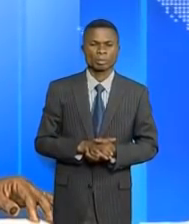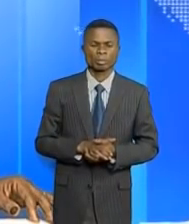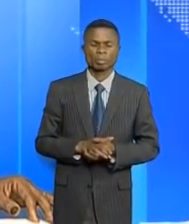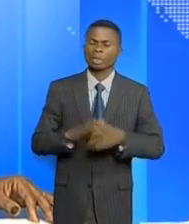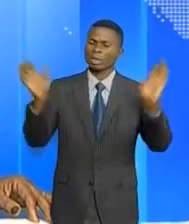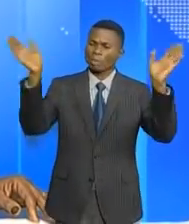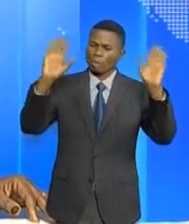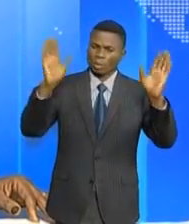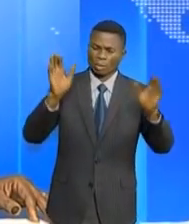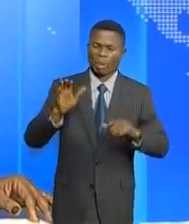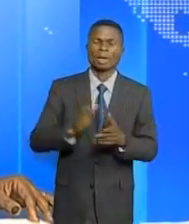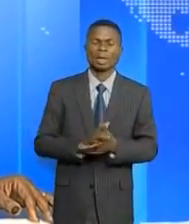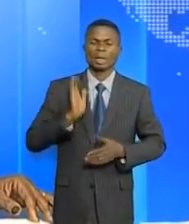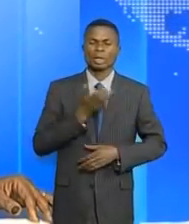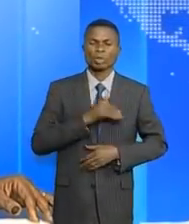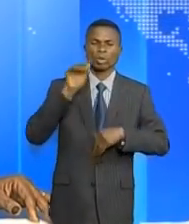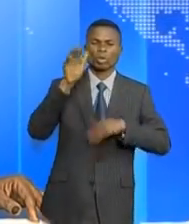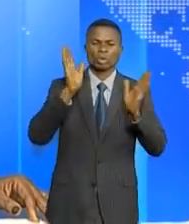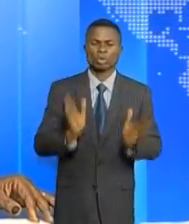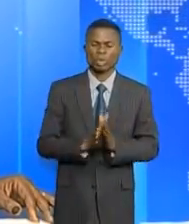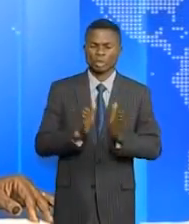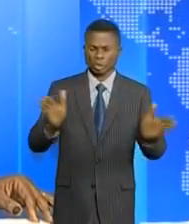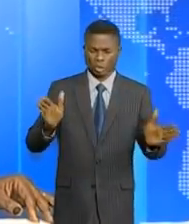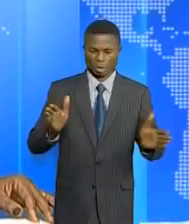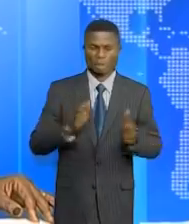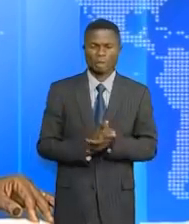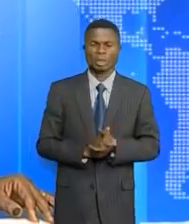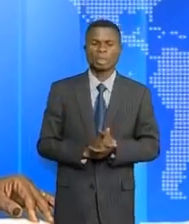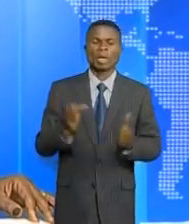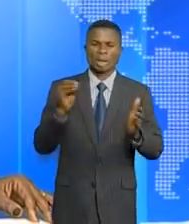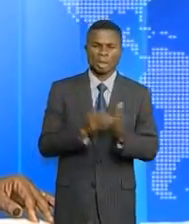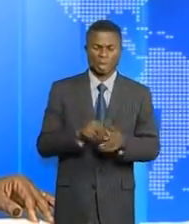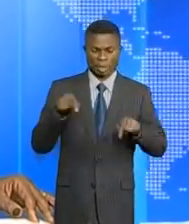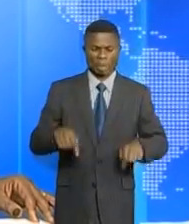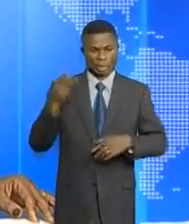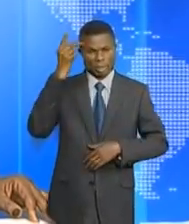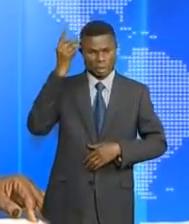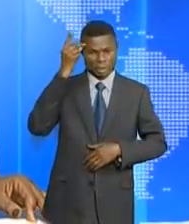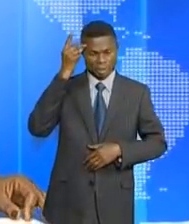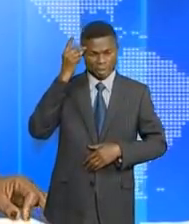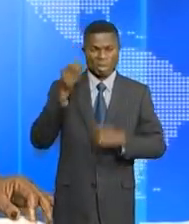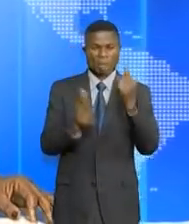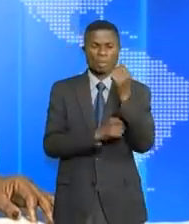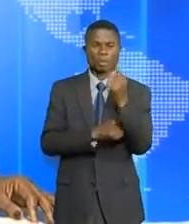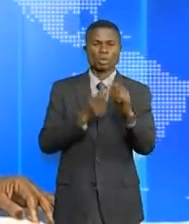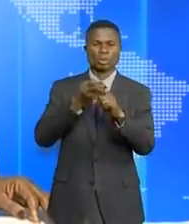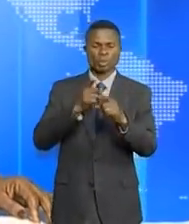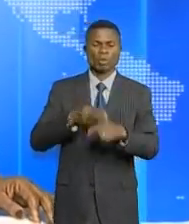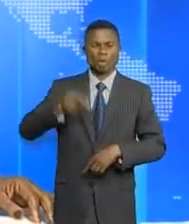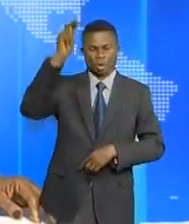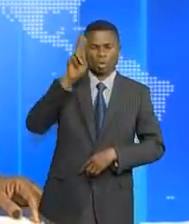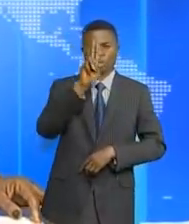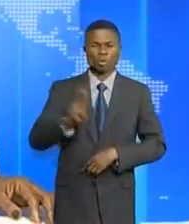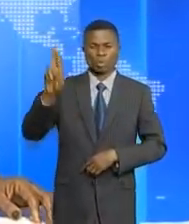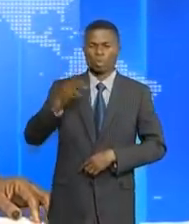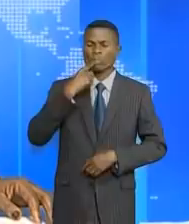Adieu Ernest Kabila Ilunga, adieu Monsieur le DG. Encore ici à Kinshasa, les ressortissants de Haute-Ouélé ont rendu